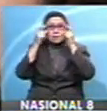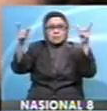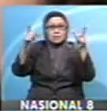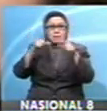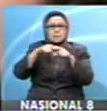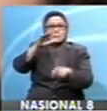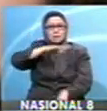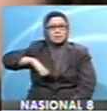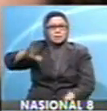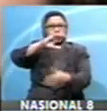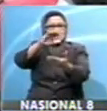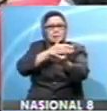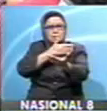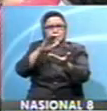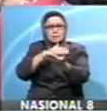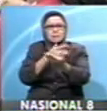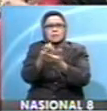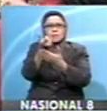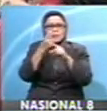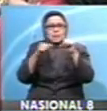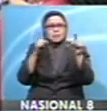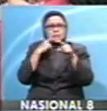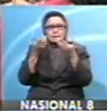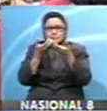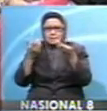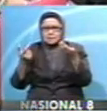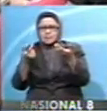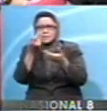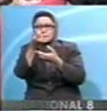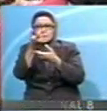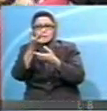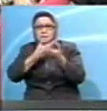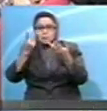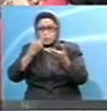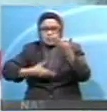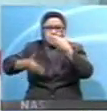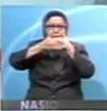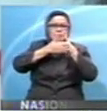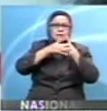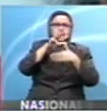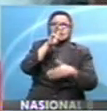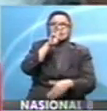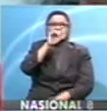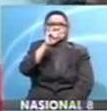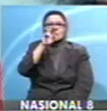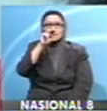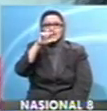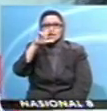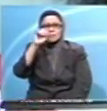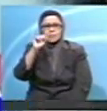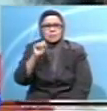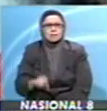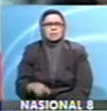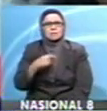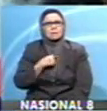seketika mujurlah perpisahan itu tidak lama kedua-duanya kembali bersatu dengan Wing saya sendiri kalau pergi Solo saya macam